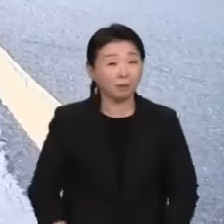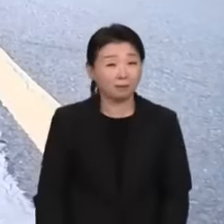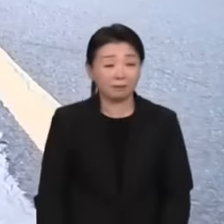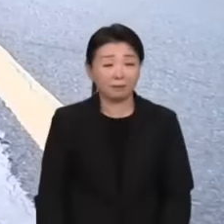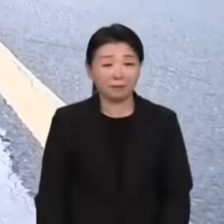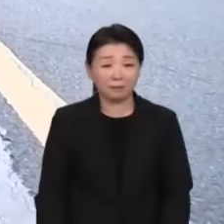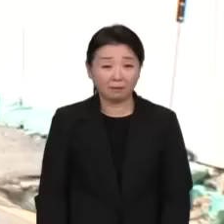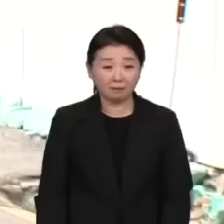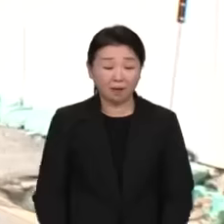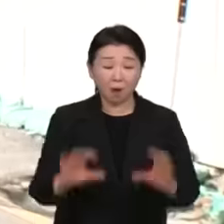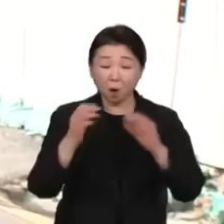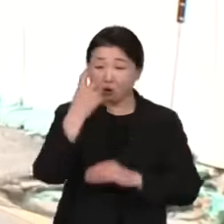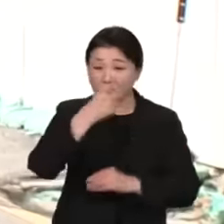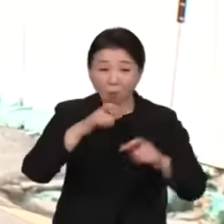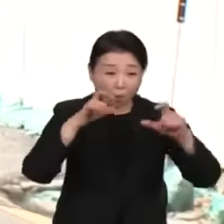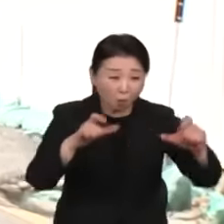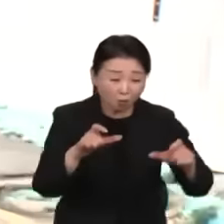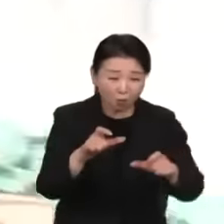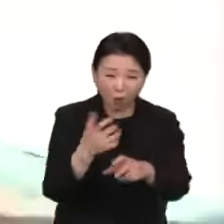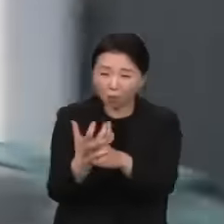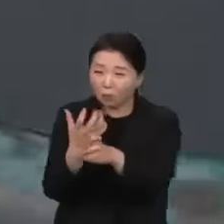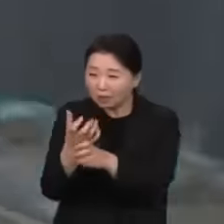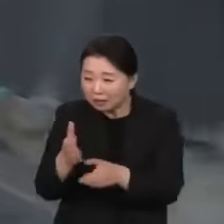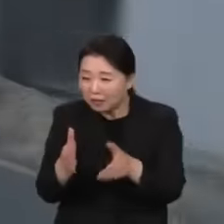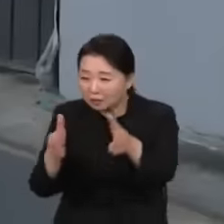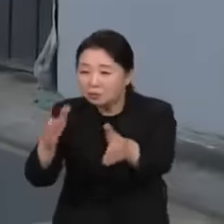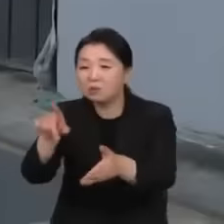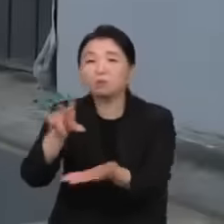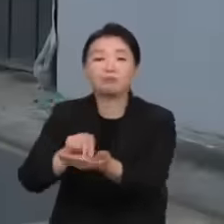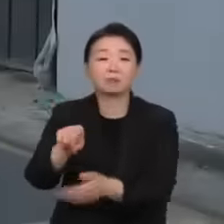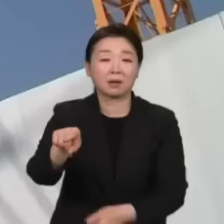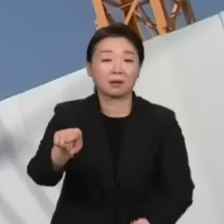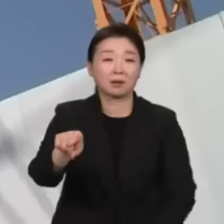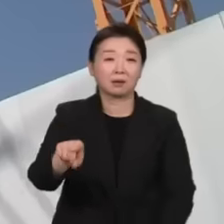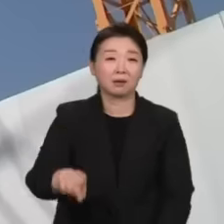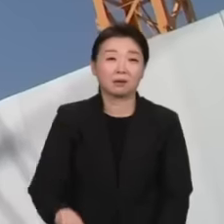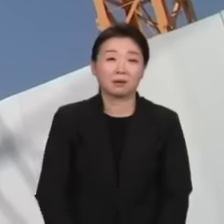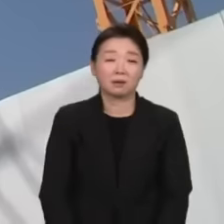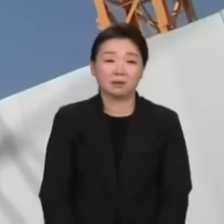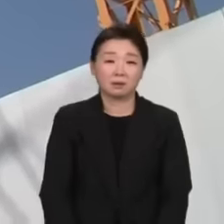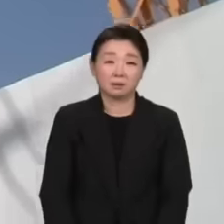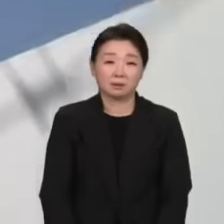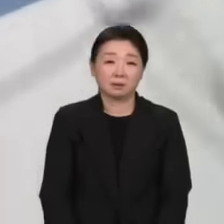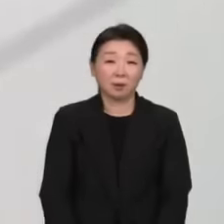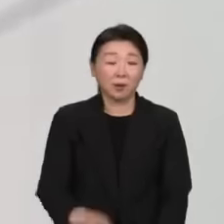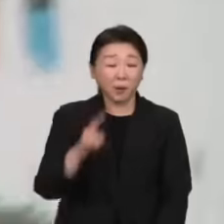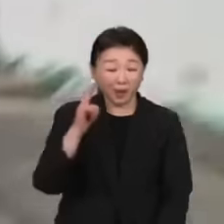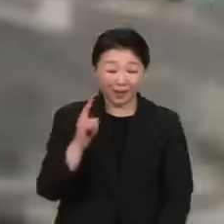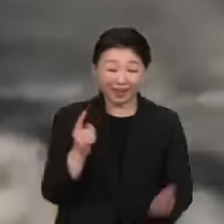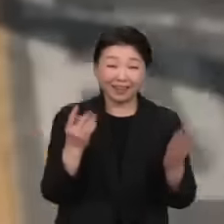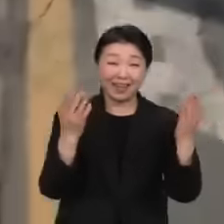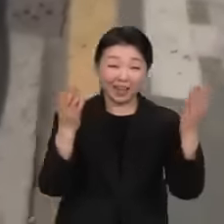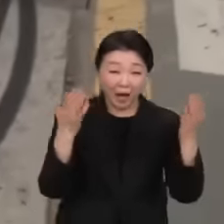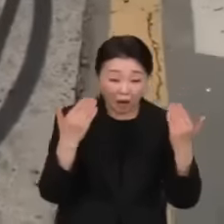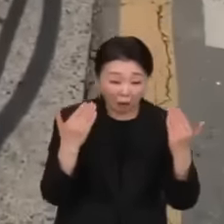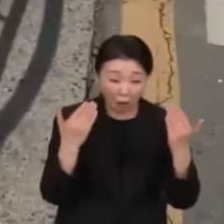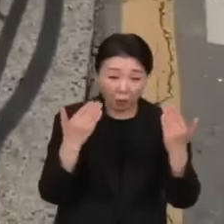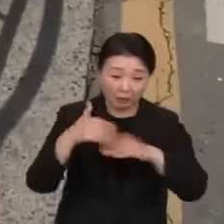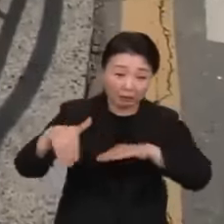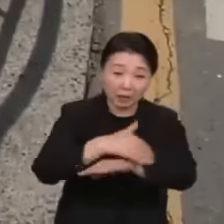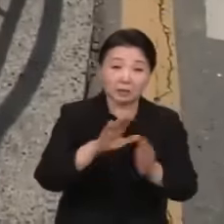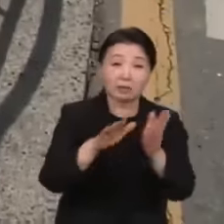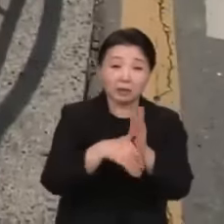어린이 보호구역이 공사 차량 진입로로 이용되는 것부터가 문제입니다. 적어도 등하교 시간이라도 작업을 피해야